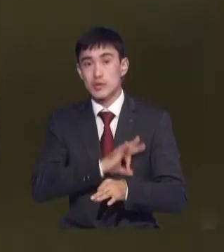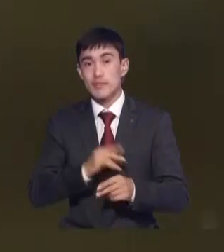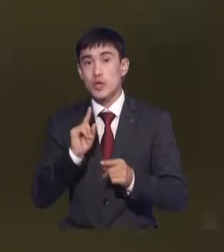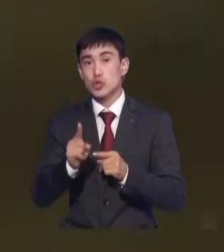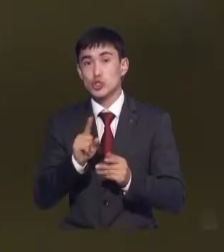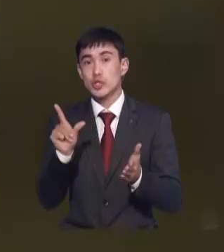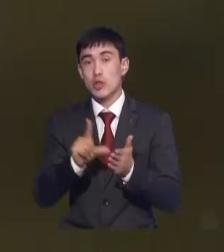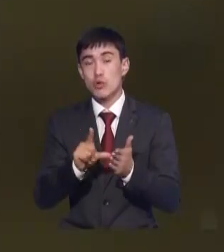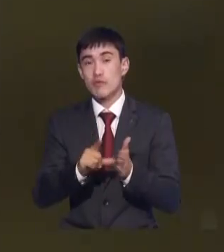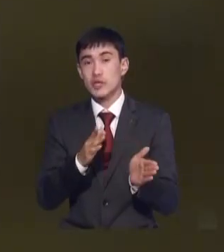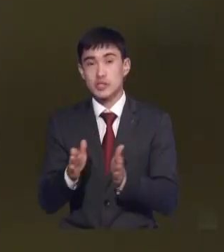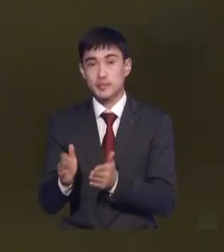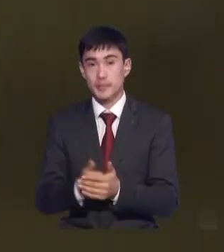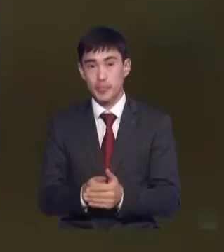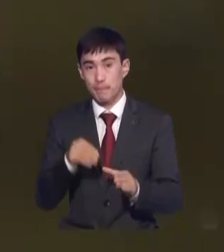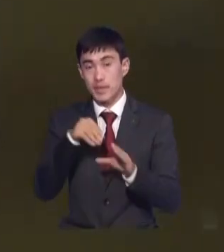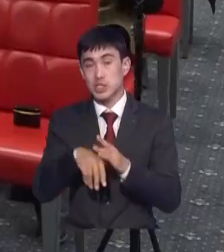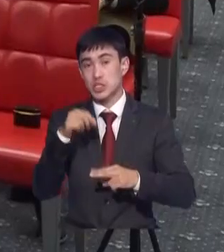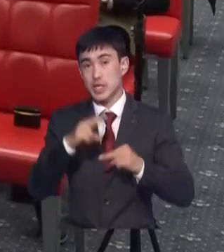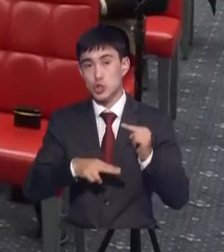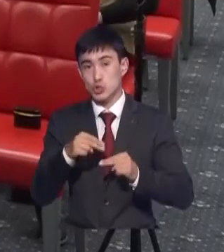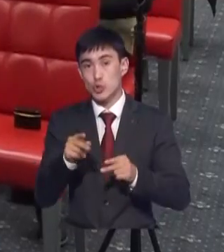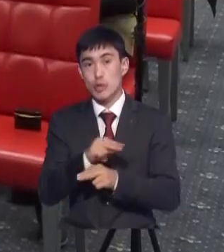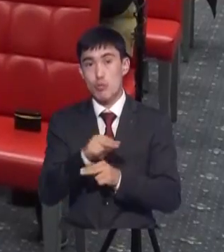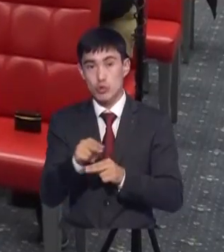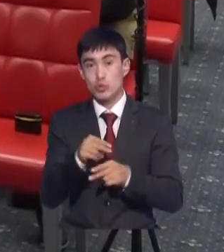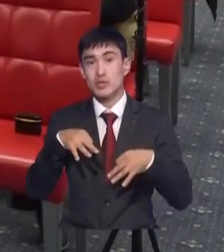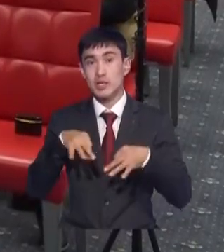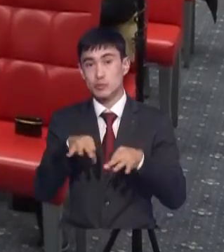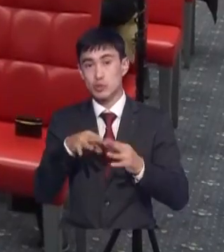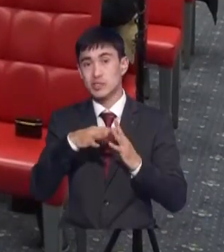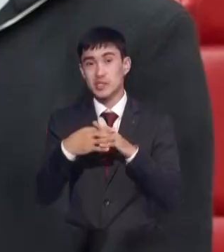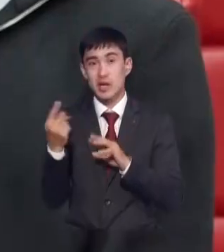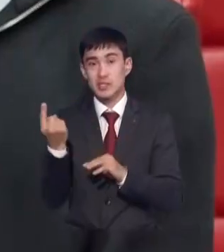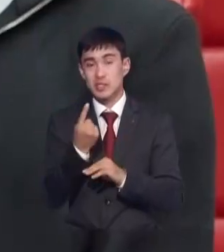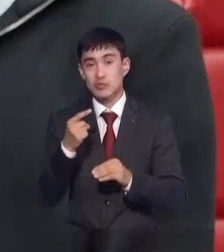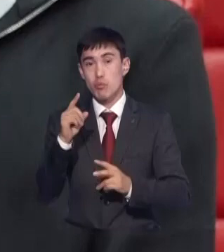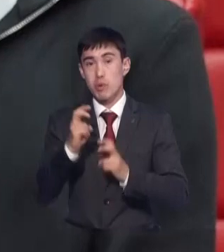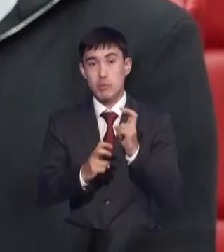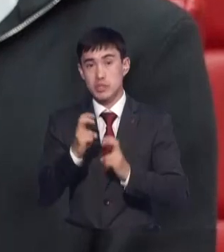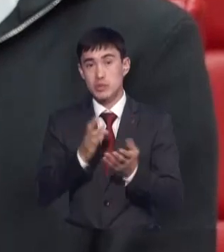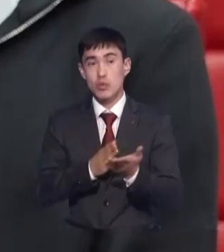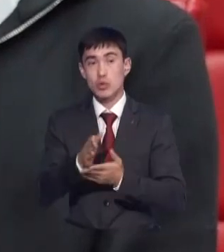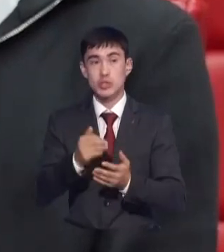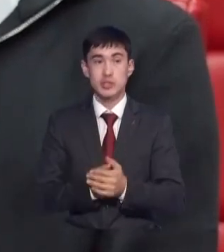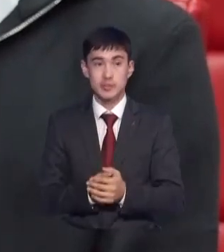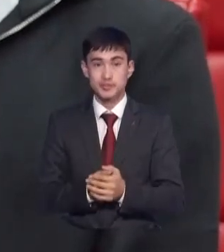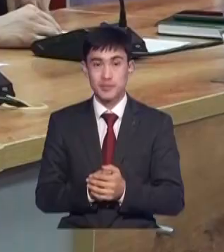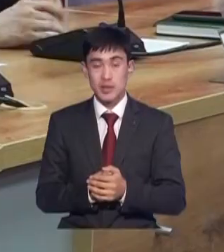использование розничного налогового режима, включая строительную, ремонтную, транспортную, сельскохозяйственную и промышленную